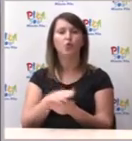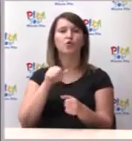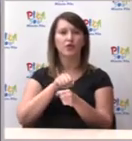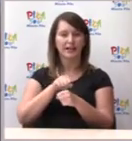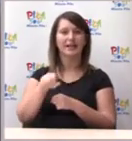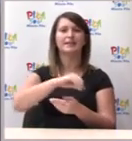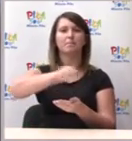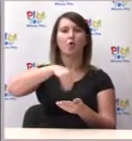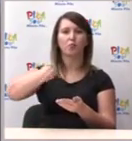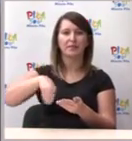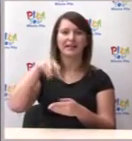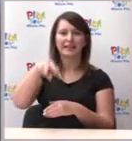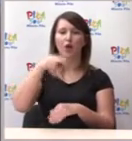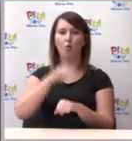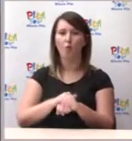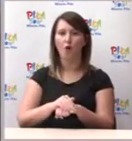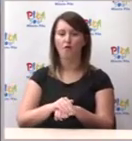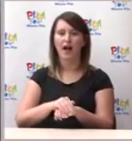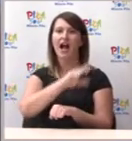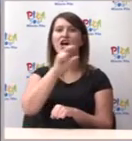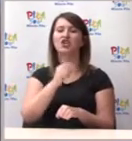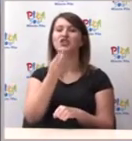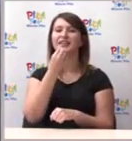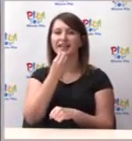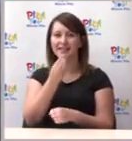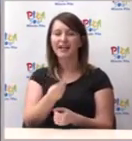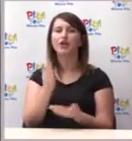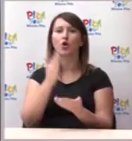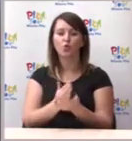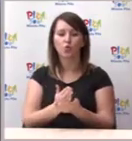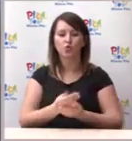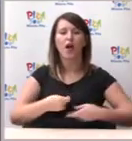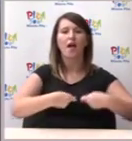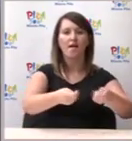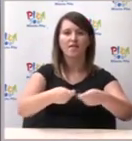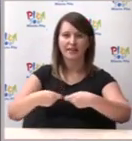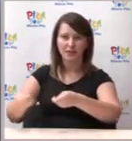kwestii wydarzyło, czy już jest ta umowa, czy już ta żywność jest dostarczana, czy czekamy w dalszym ciągu.